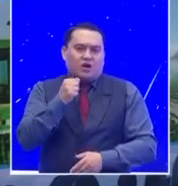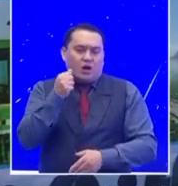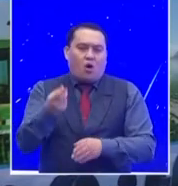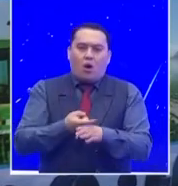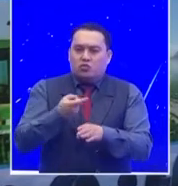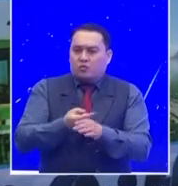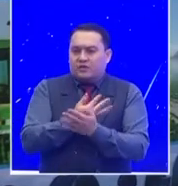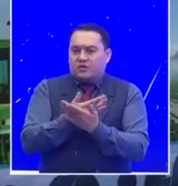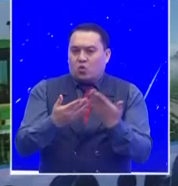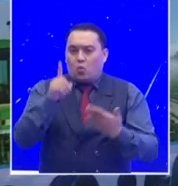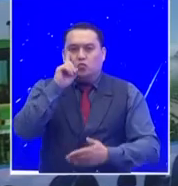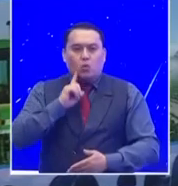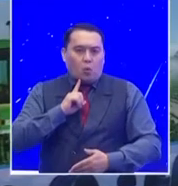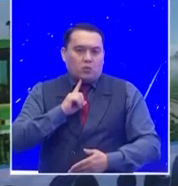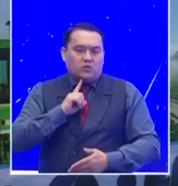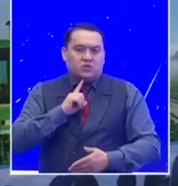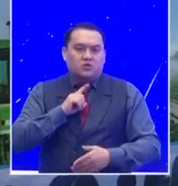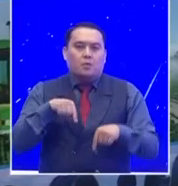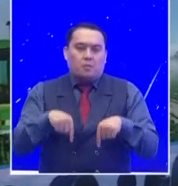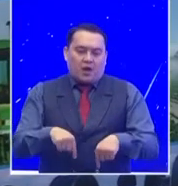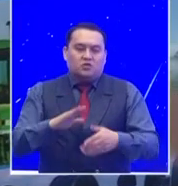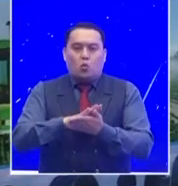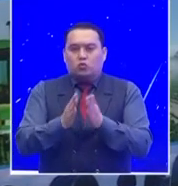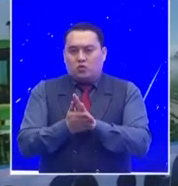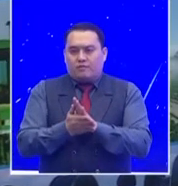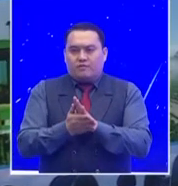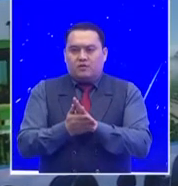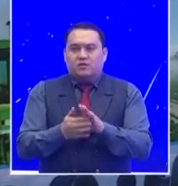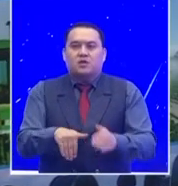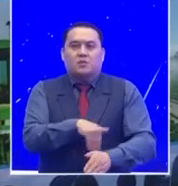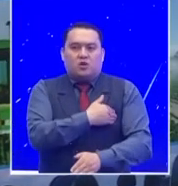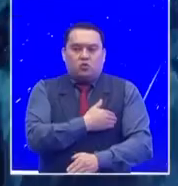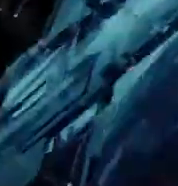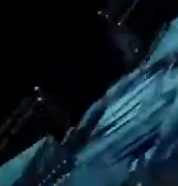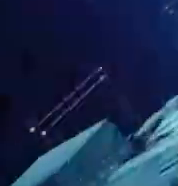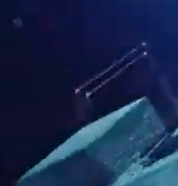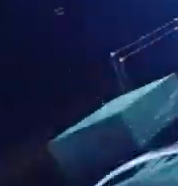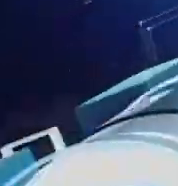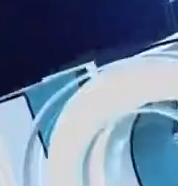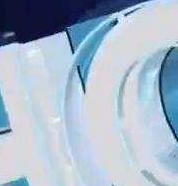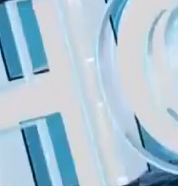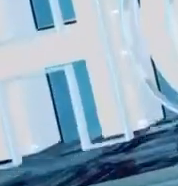картофель, что очень актуально здесь, вот в местных условиях, когда очень высокие температуры.